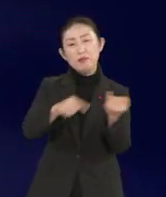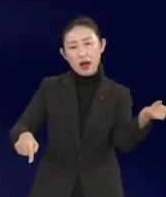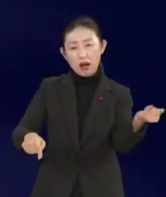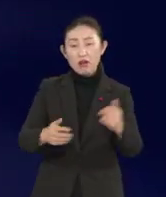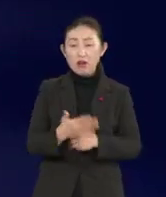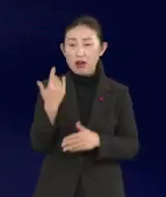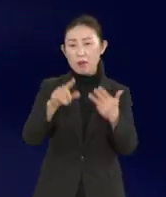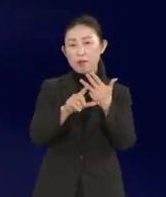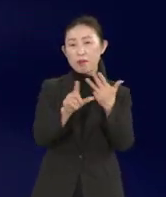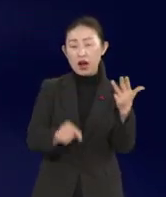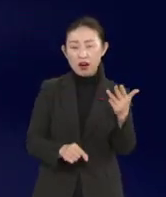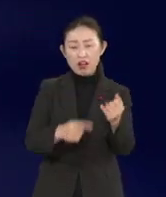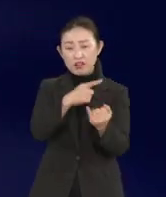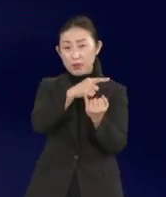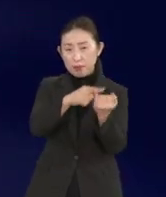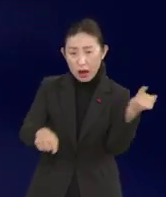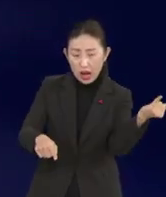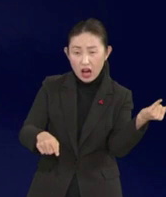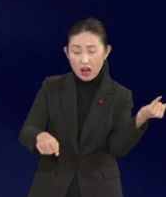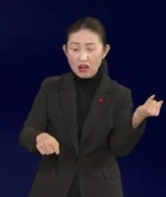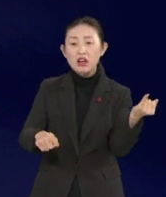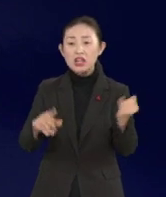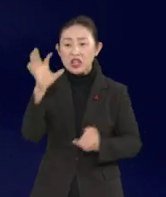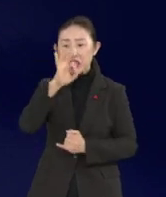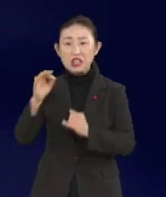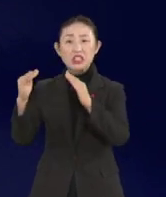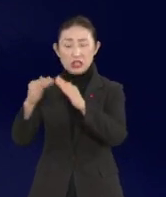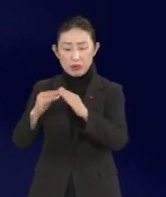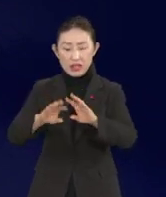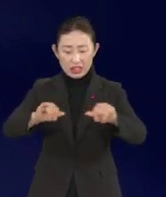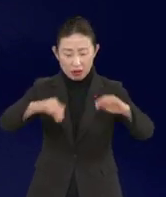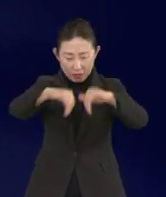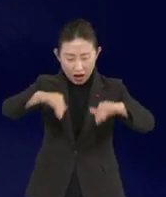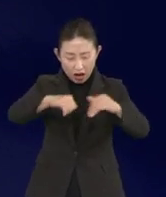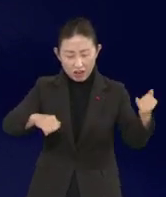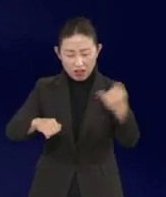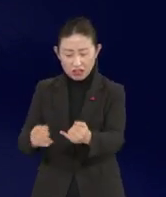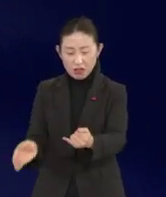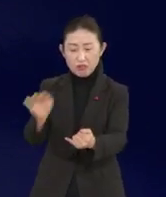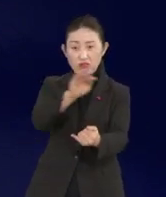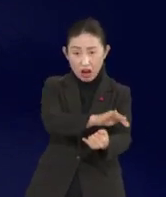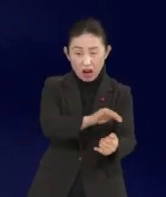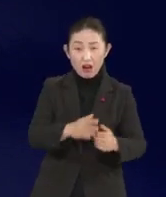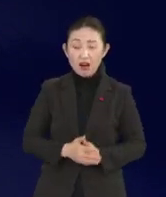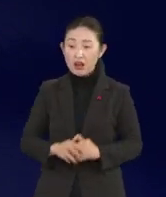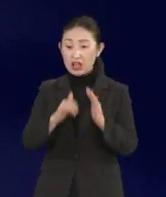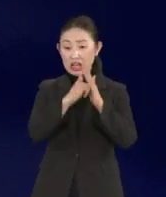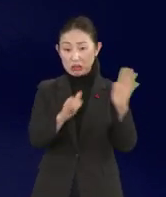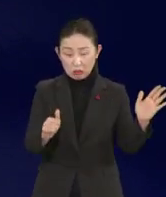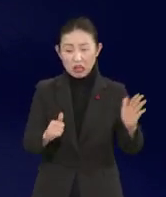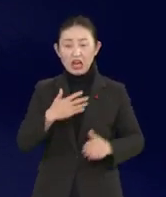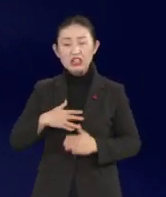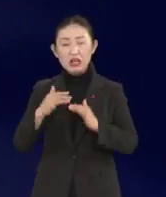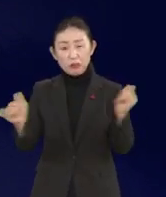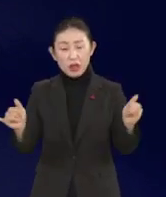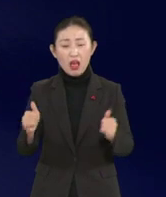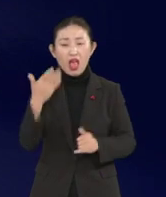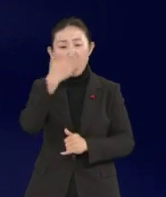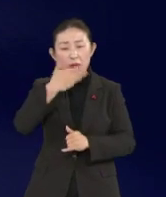a씨는 지난 8월 아내를 살해한 뒤 자신이 운영하는 양돈장에 묻고 가족과 지인에겐 필리핀에 있다 실종됐다고